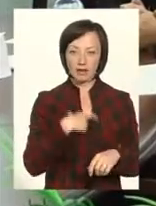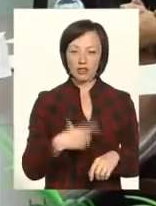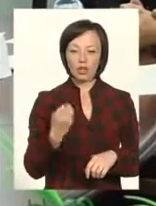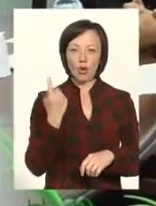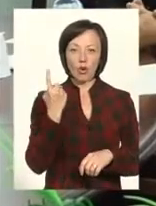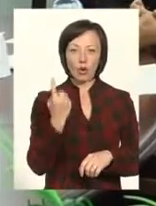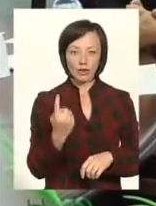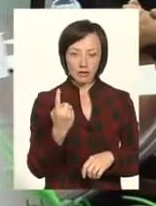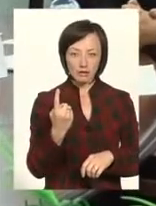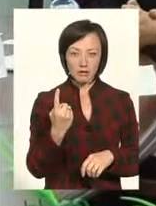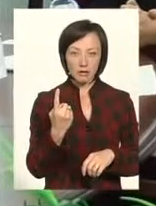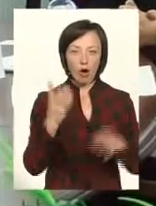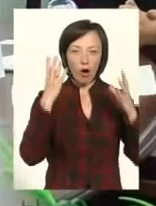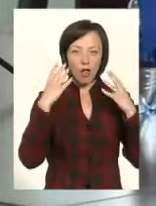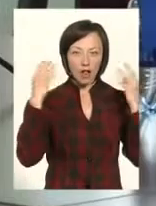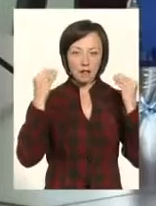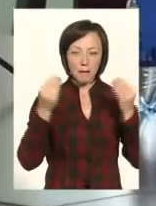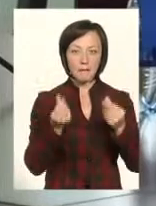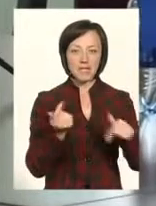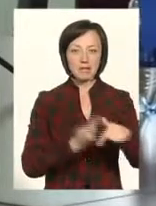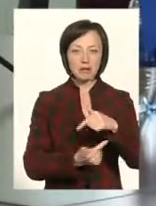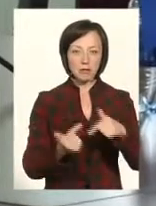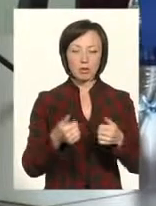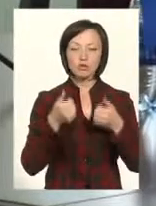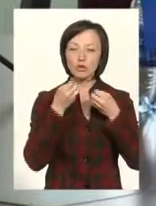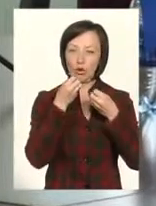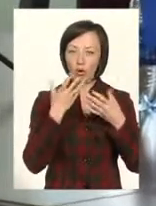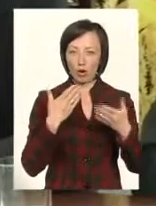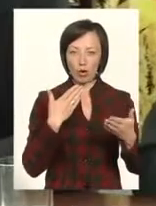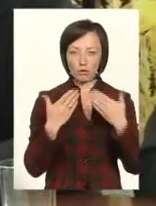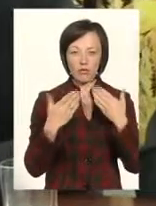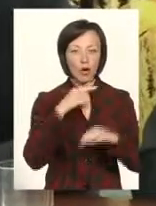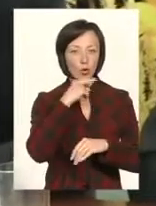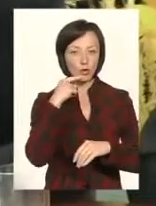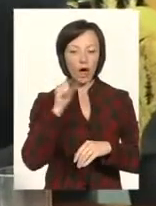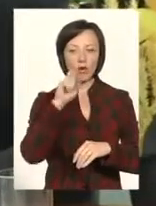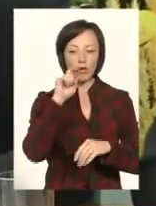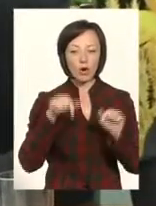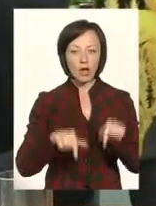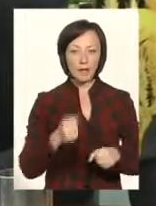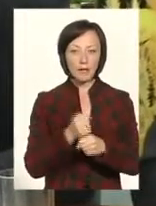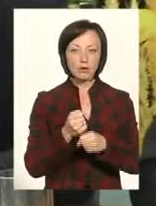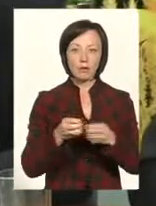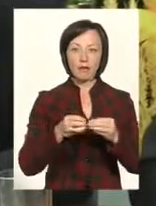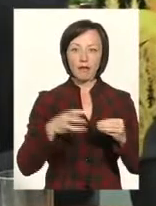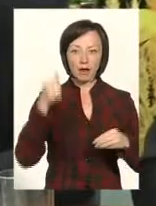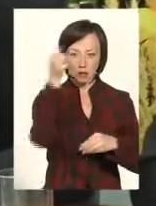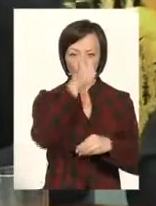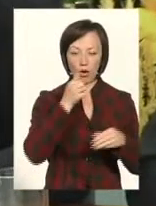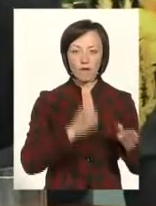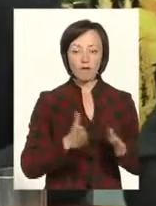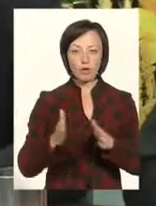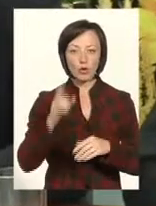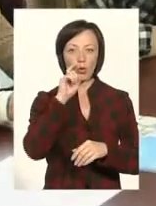один голландський бізнесмен Арно Клейбрук добре розмовляє російською, а в Україні працює вже 15 років поспіль.